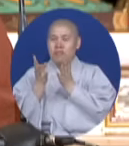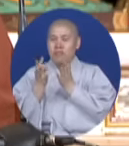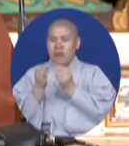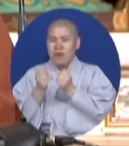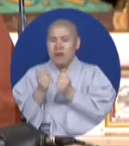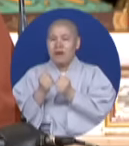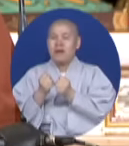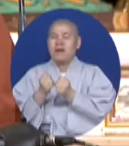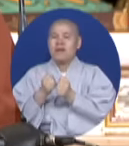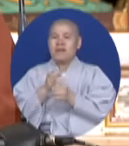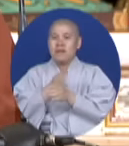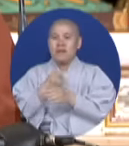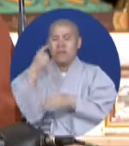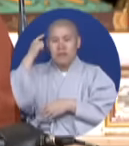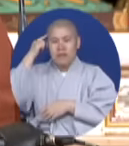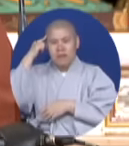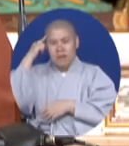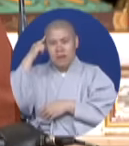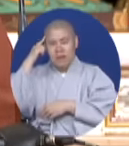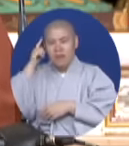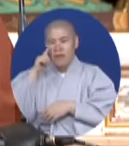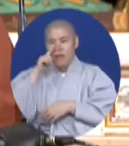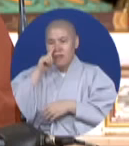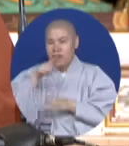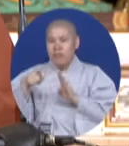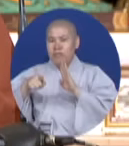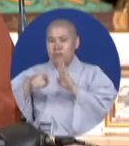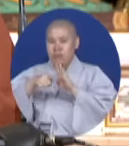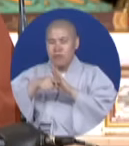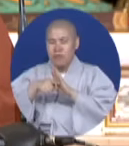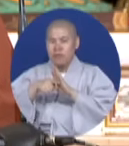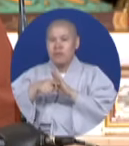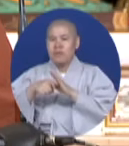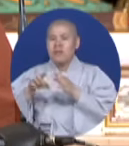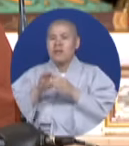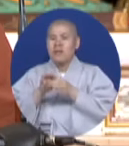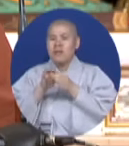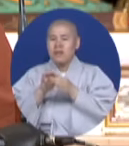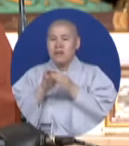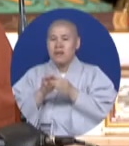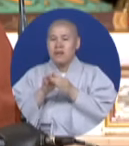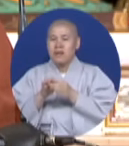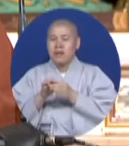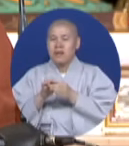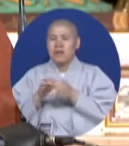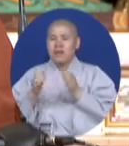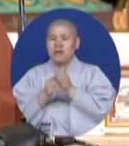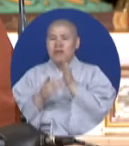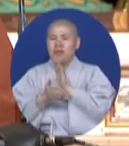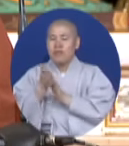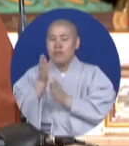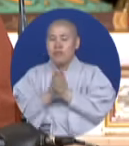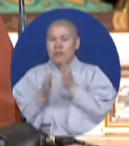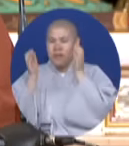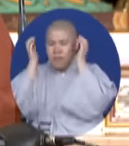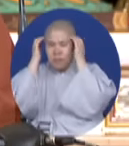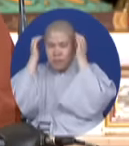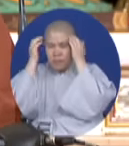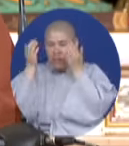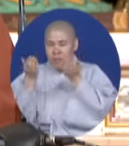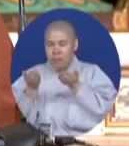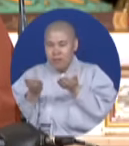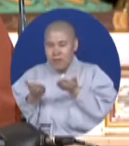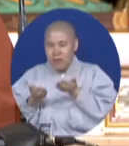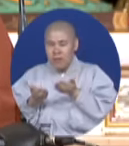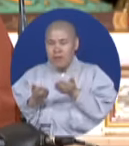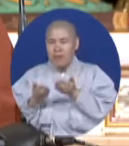그 망념, 악업으로 끊임없이 고통을 받는 것이 그게